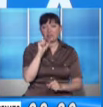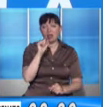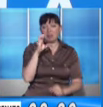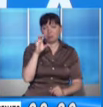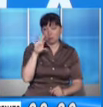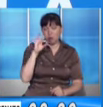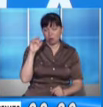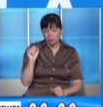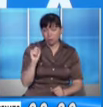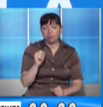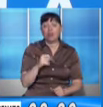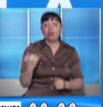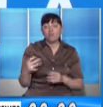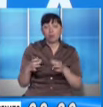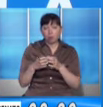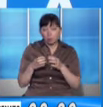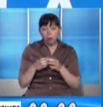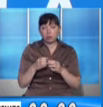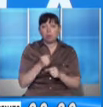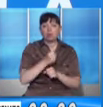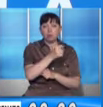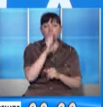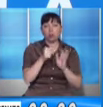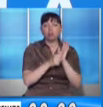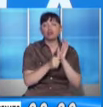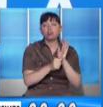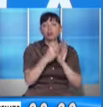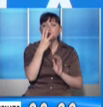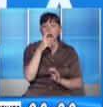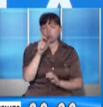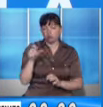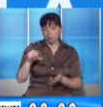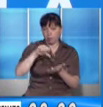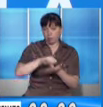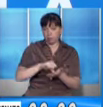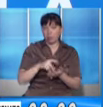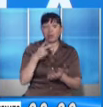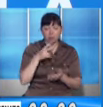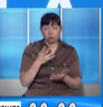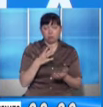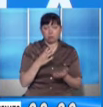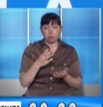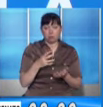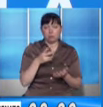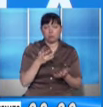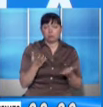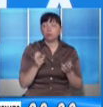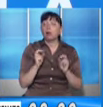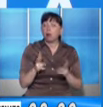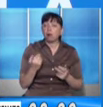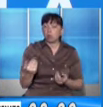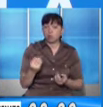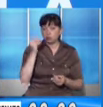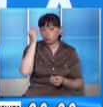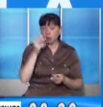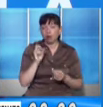alegătorii din diaspora, partidul nostru a desemnat doar 63, deci de reprezentanți pentru 63 de secții. Cum